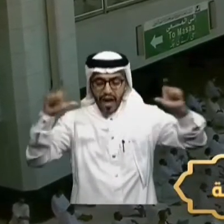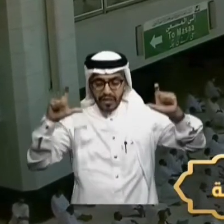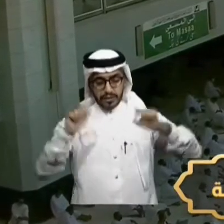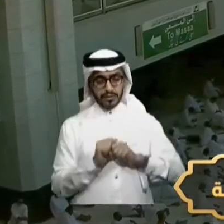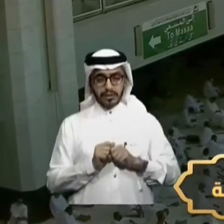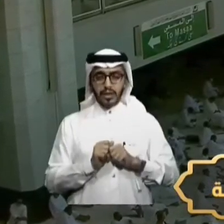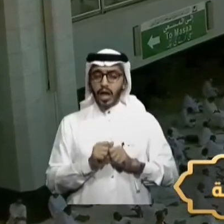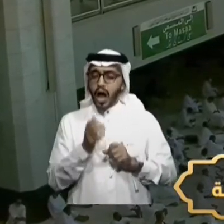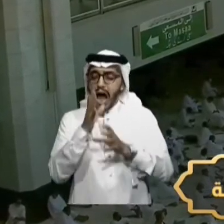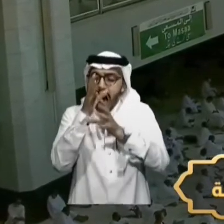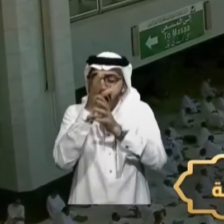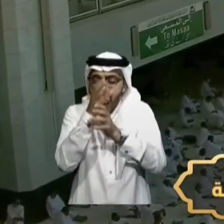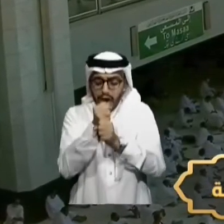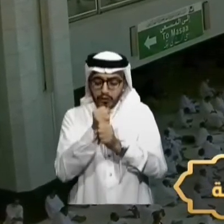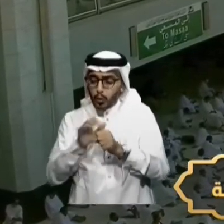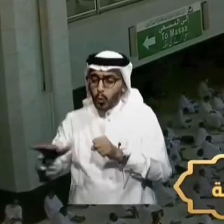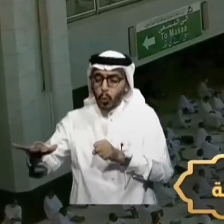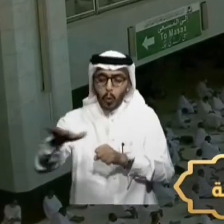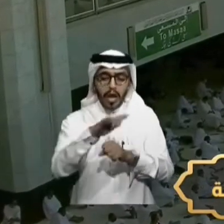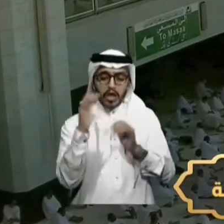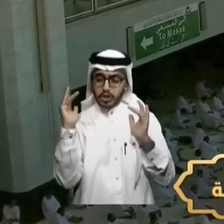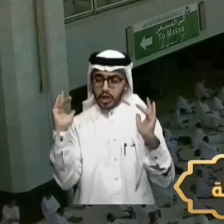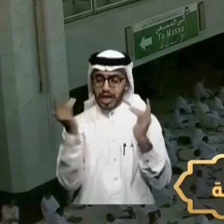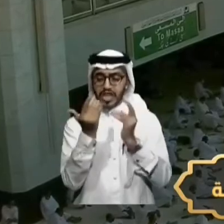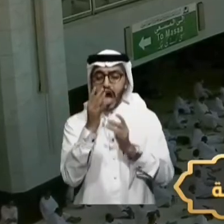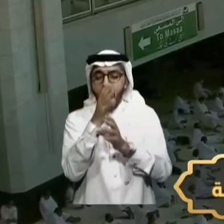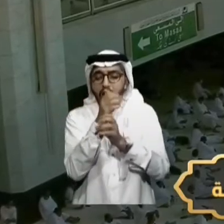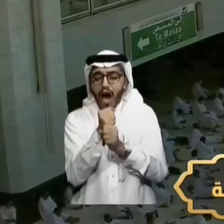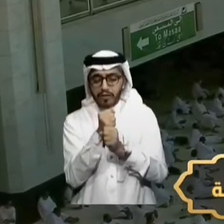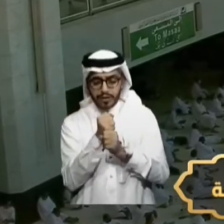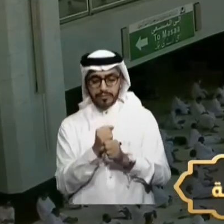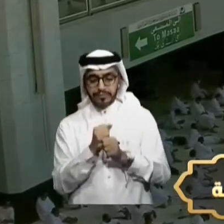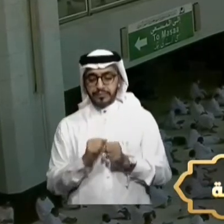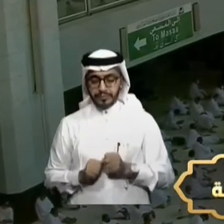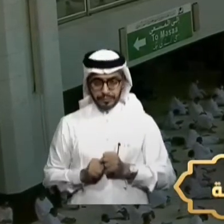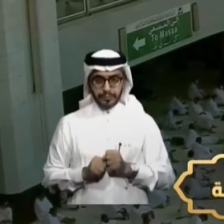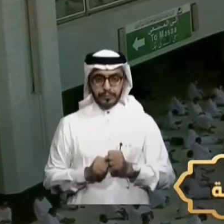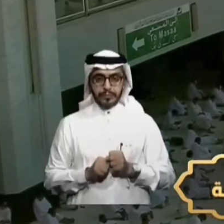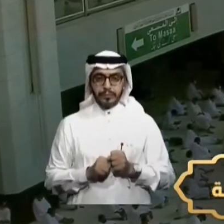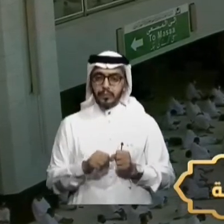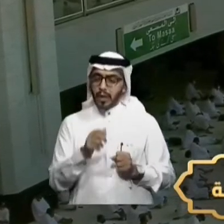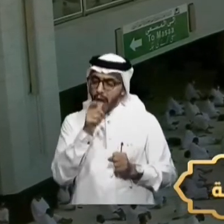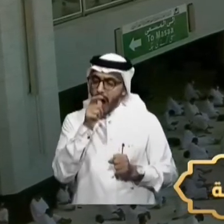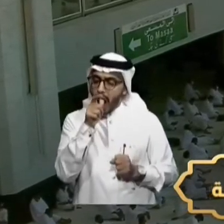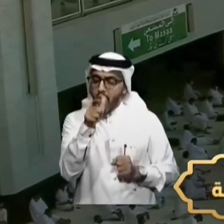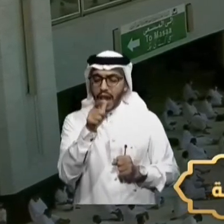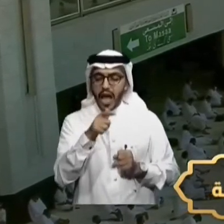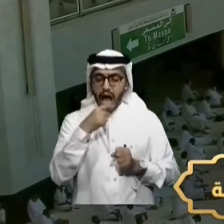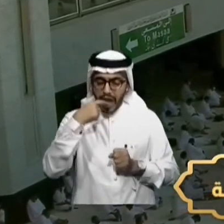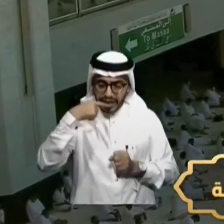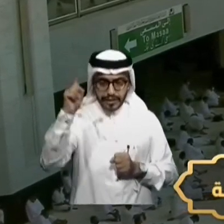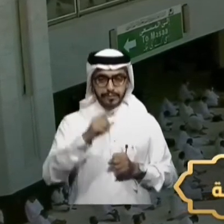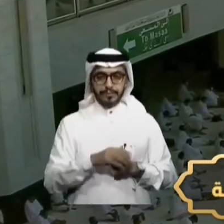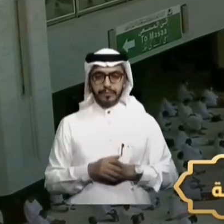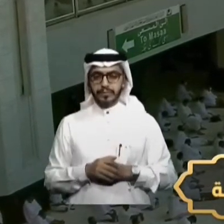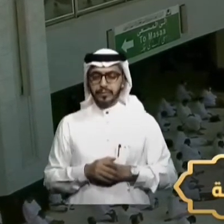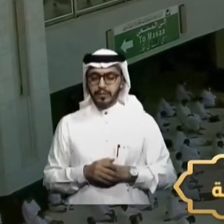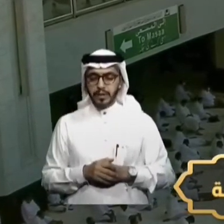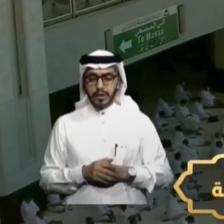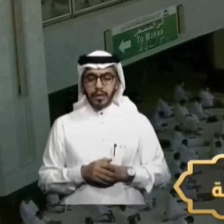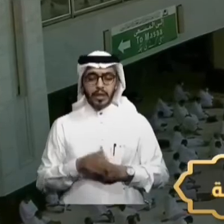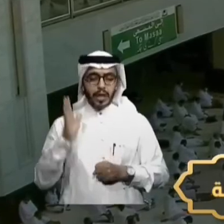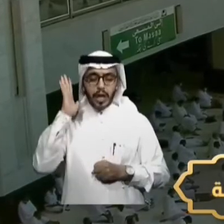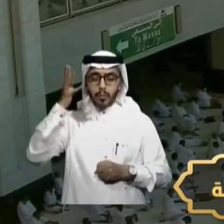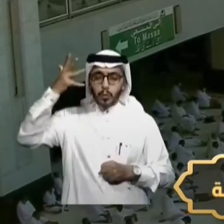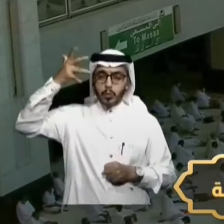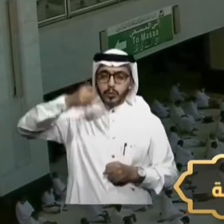فصل يحفظه من جلس إليه. أخرجه الترمذي وقال: حسن صحيح. وكان صلى